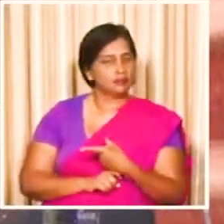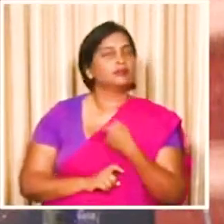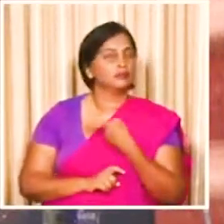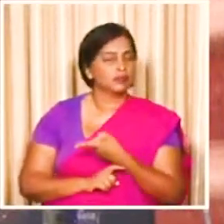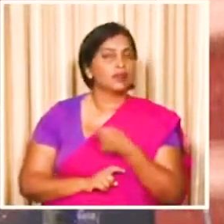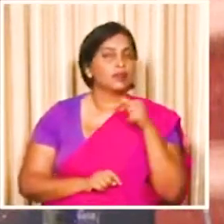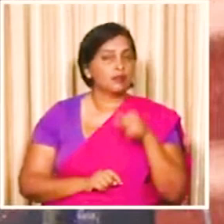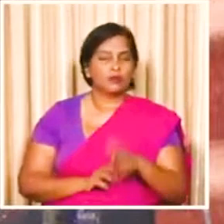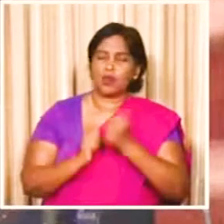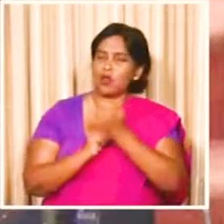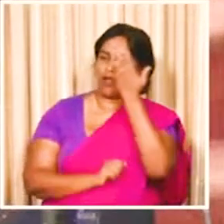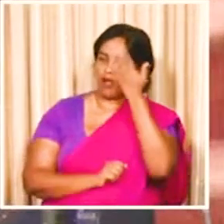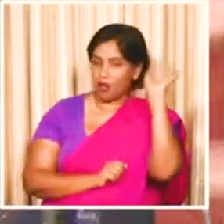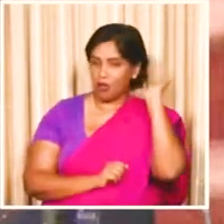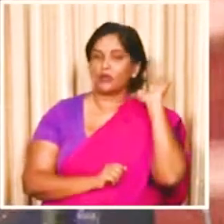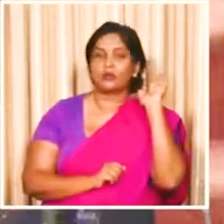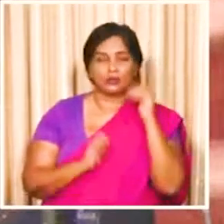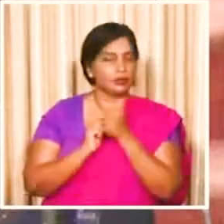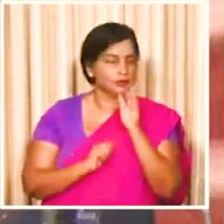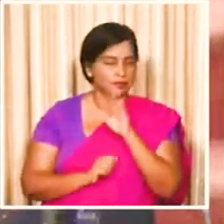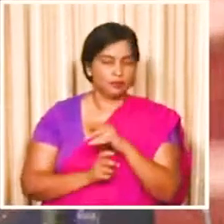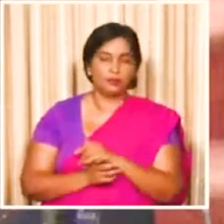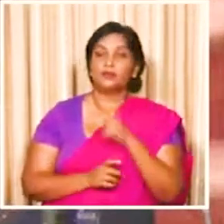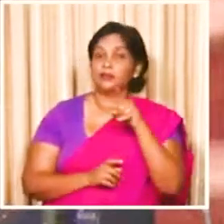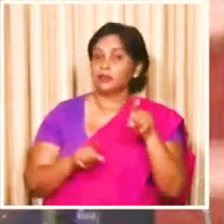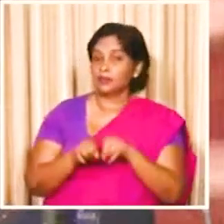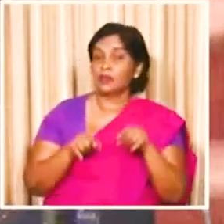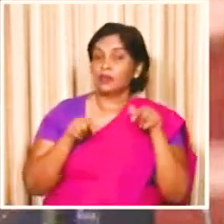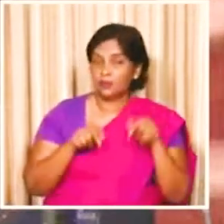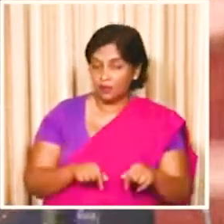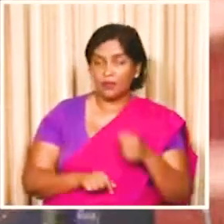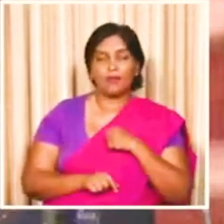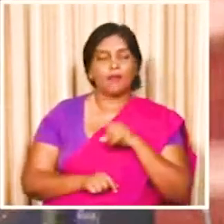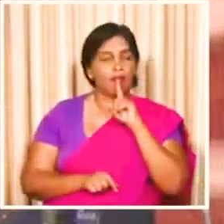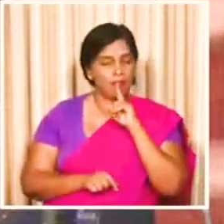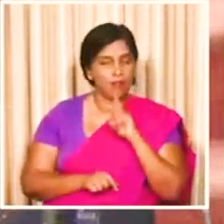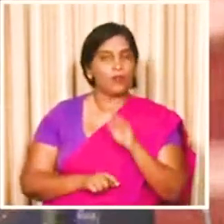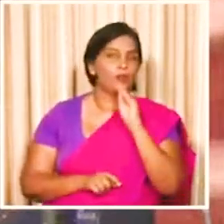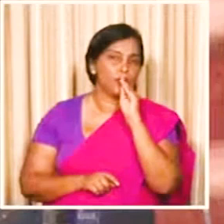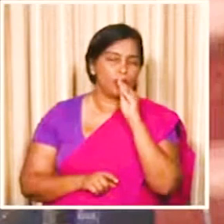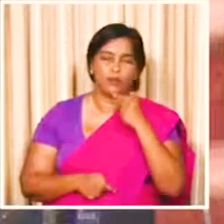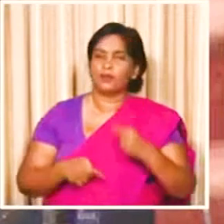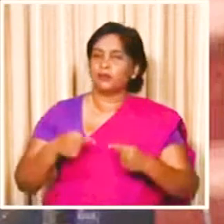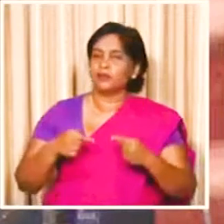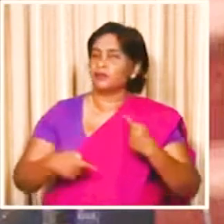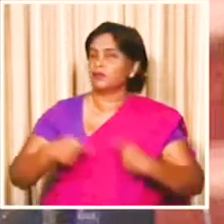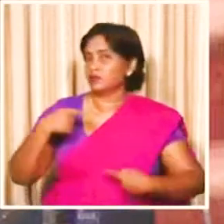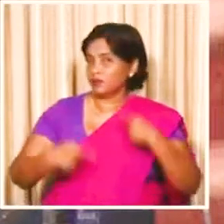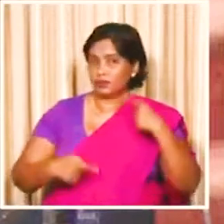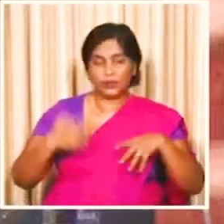காணப்பட்டது. இப்பொழுதும் நாங்கள் சொல்கிறோம் வெறுமனையே விவாதங்களை நடத்தி நாங்கள் விவாதத்தை